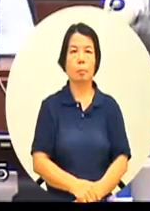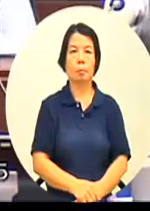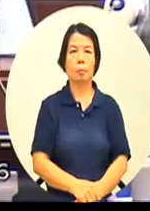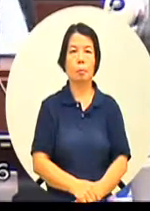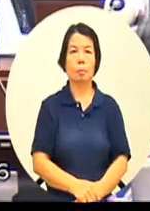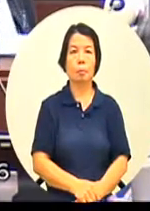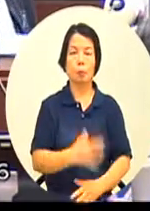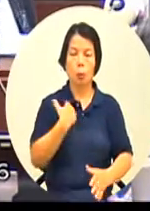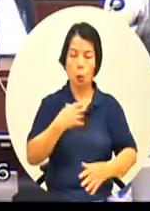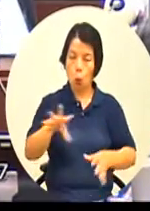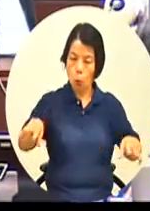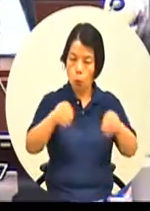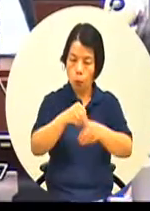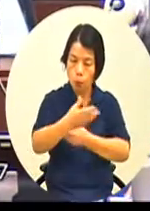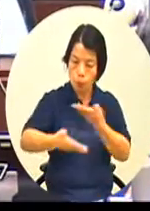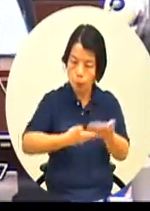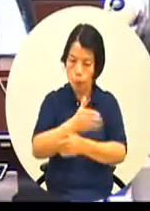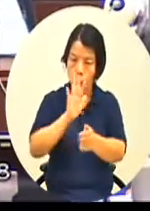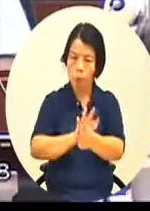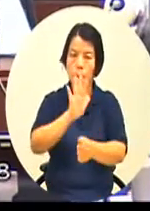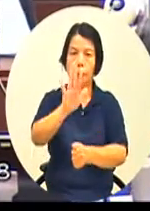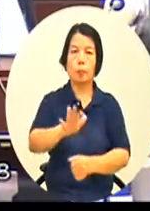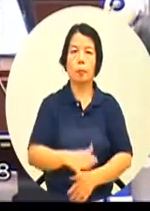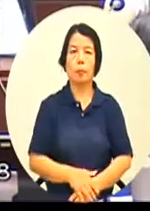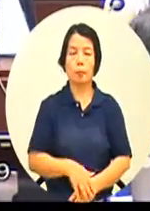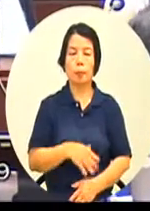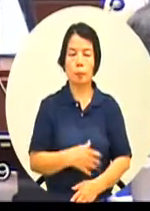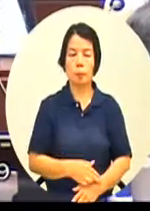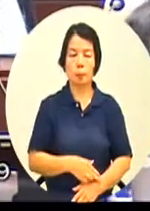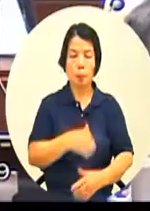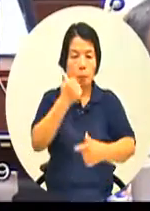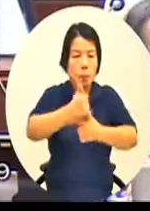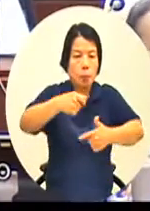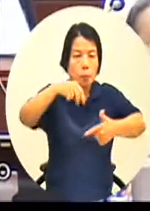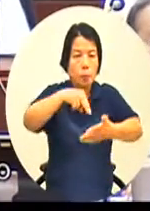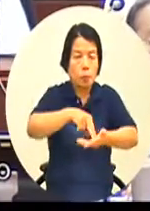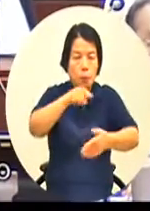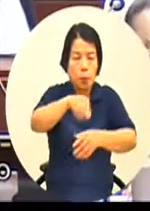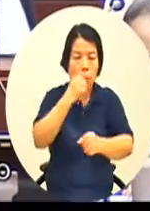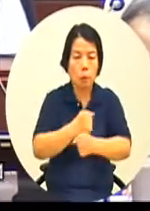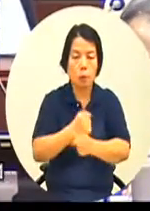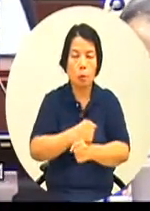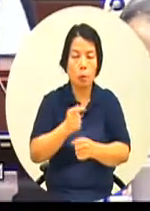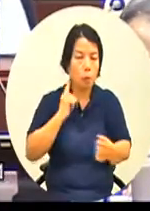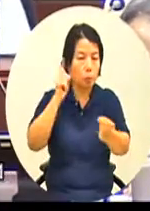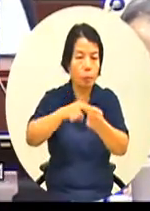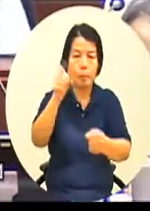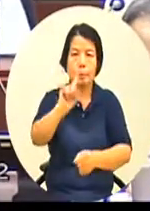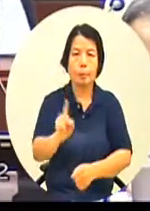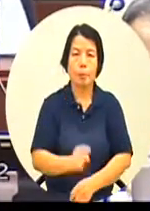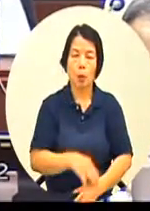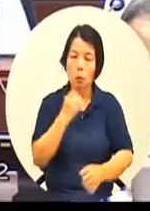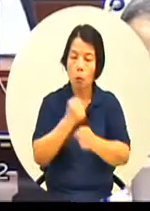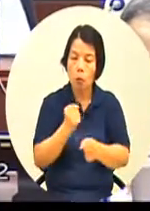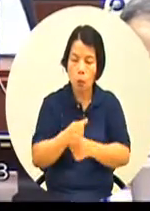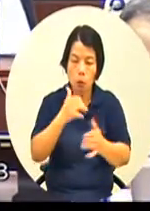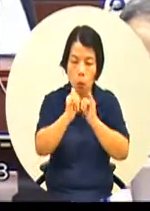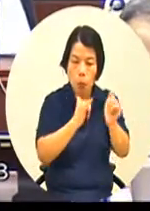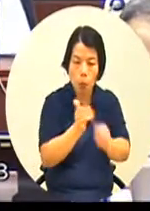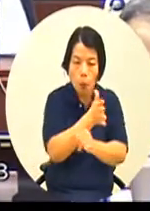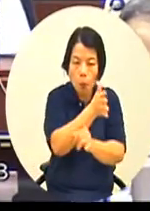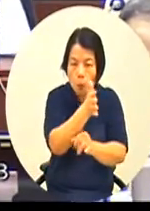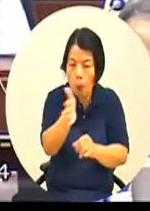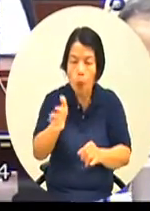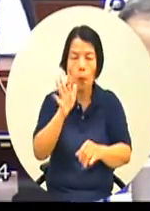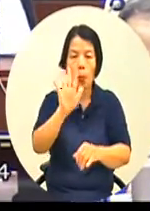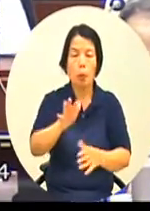个协调跟协助的哈，比如说建立说到底我们这样做的正当性是什么，同时我们也做了民调， 是 我们最近